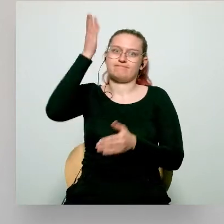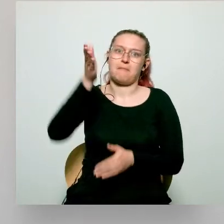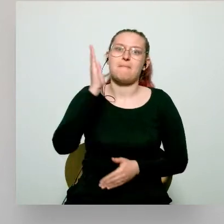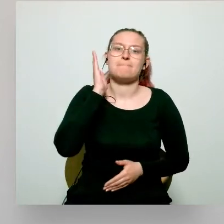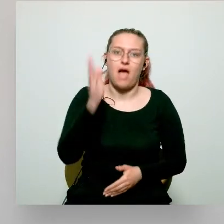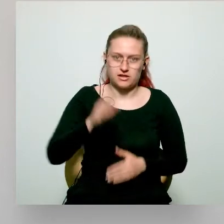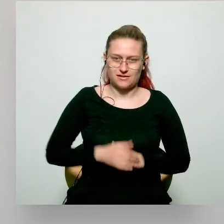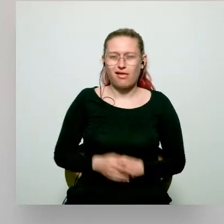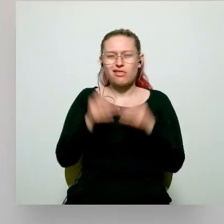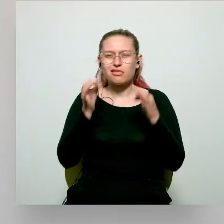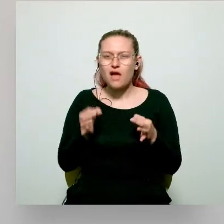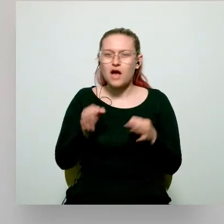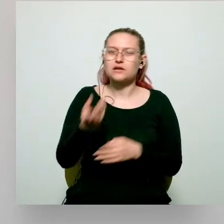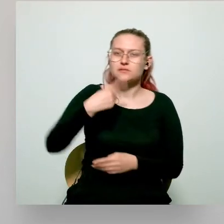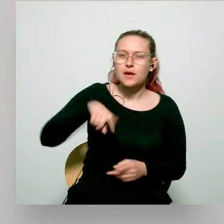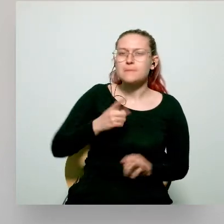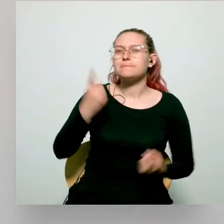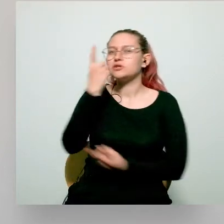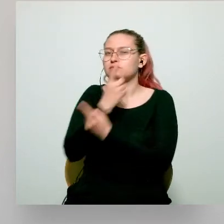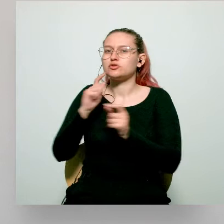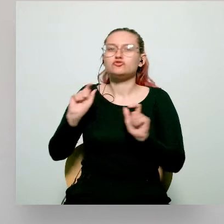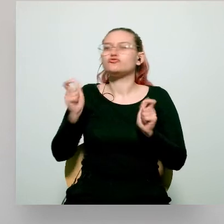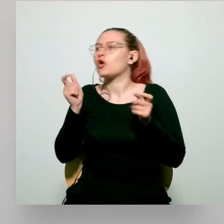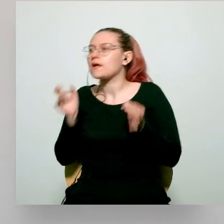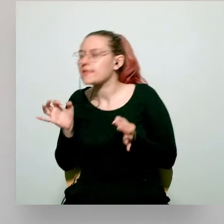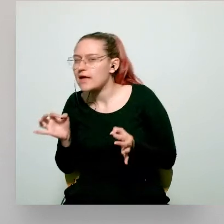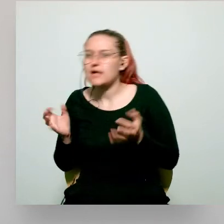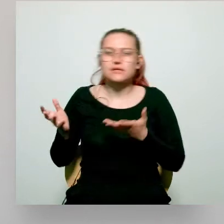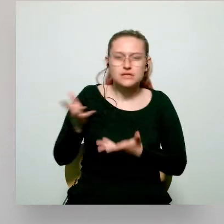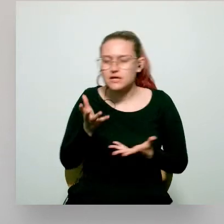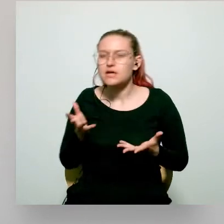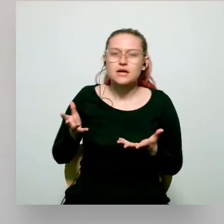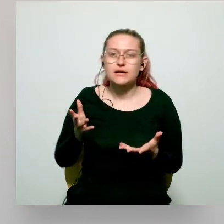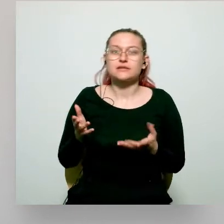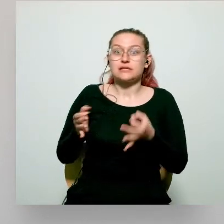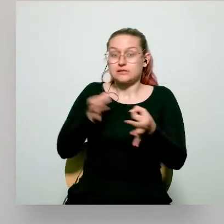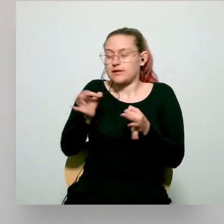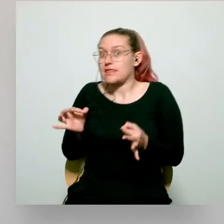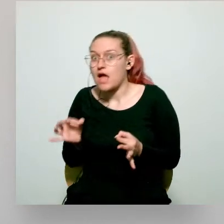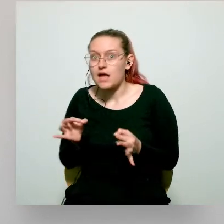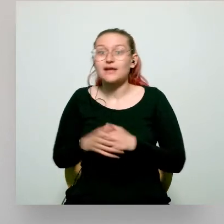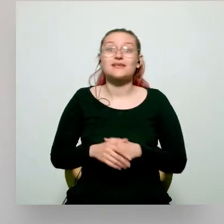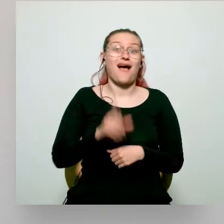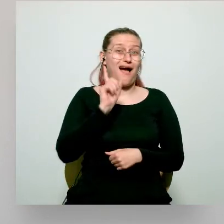bieżące wydarzenia i tę historię, która trwa, w której my trwamy. Natomiast nikt z nas nie wie,